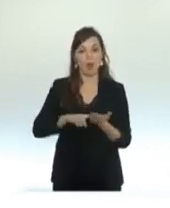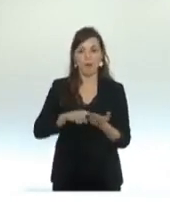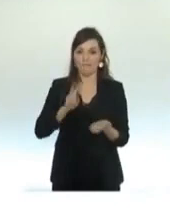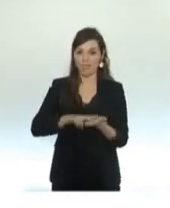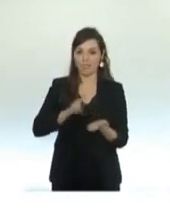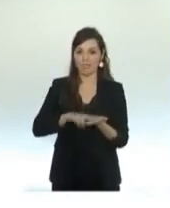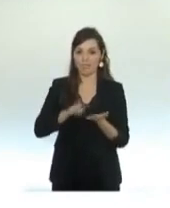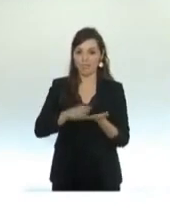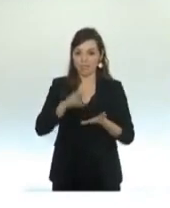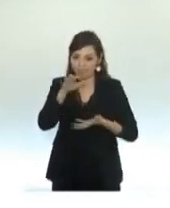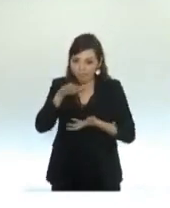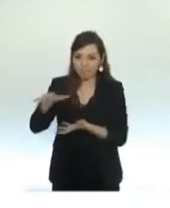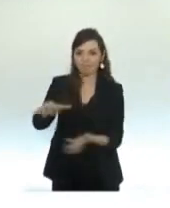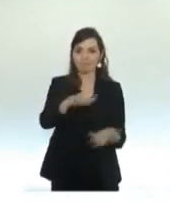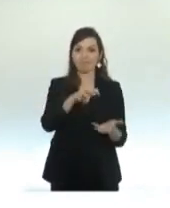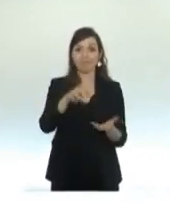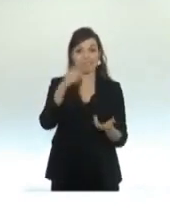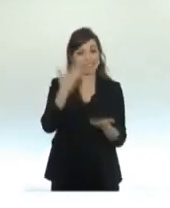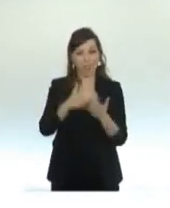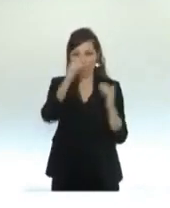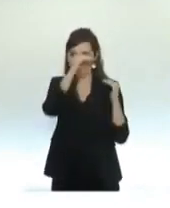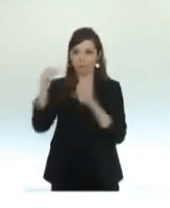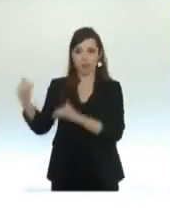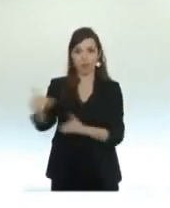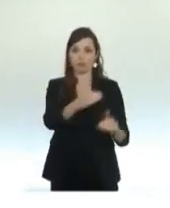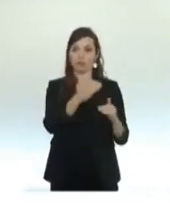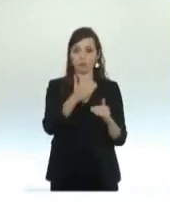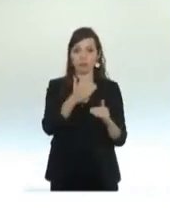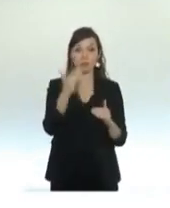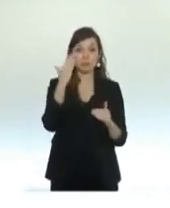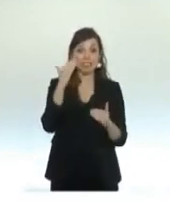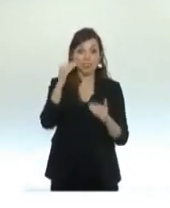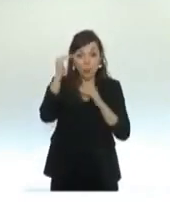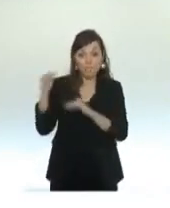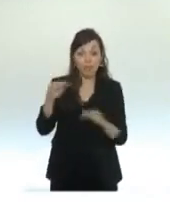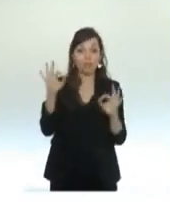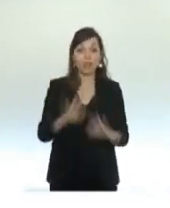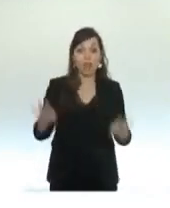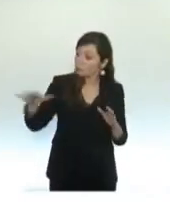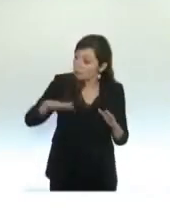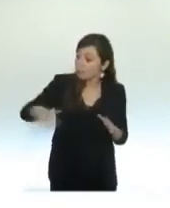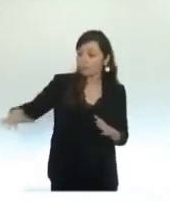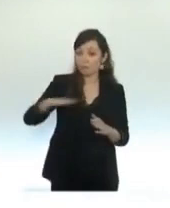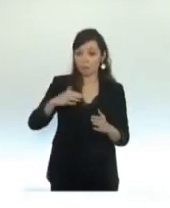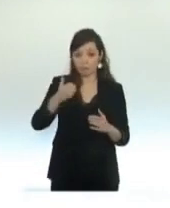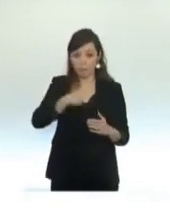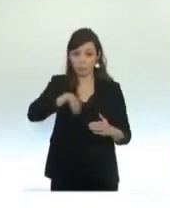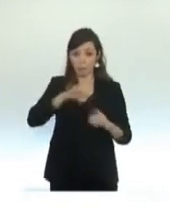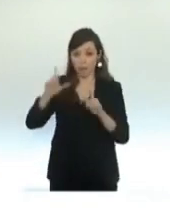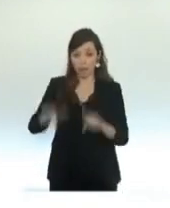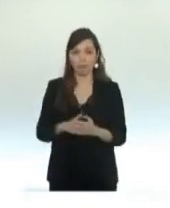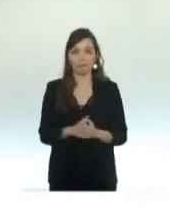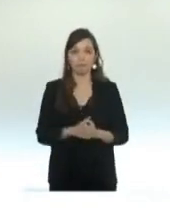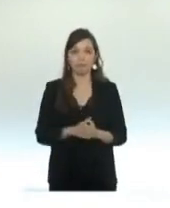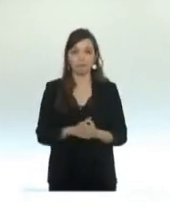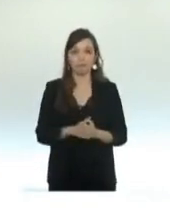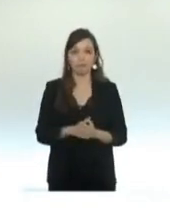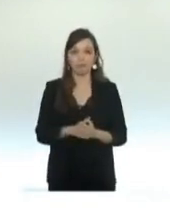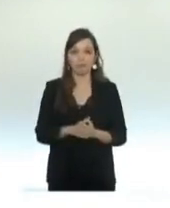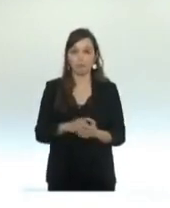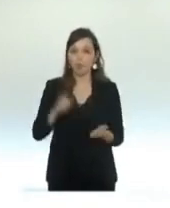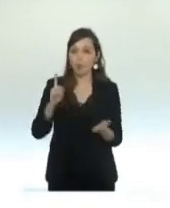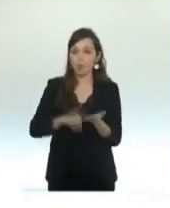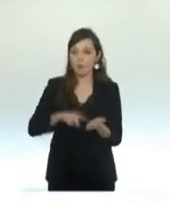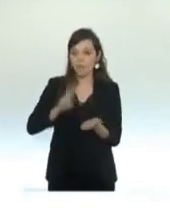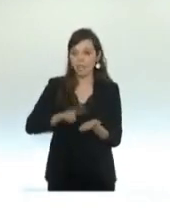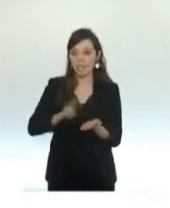secondes on va pouvoir apprécier toute l'étendue de la notion de vérité chez Jean Castex ce devoir de vérité m'oblige à vous dire ce soir